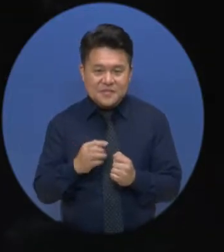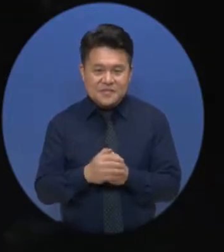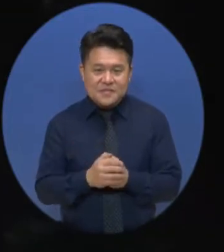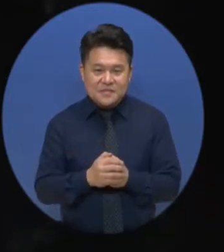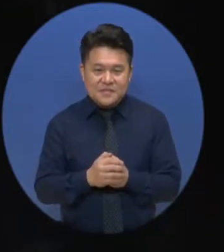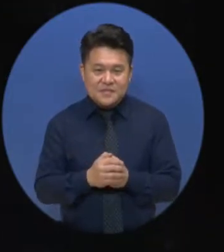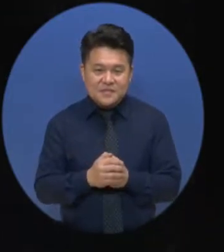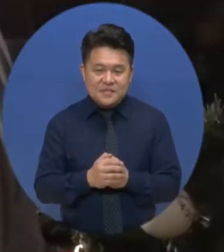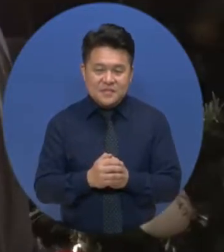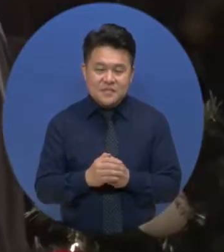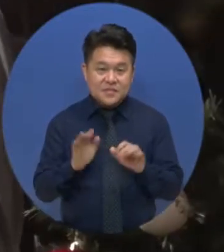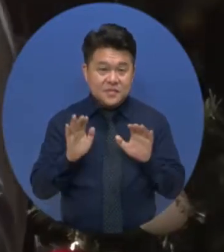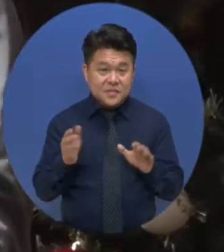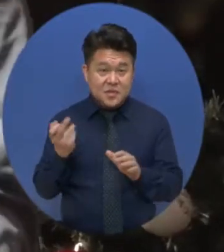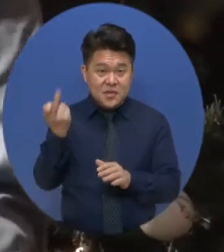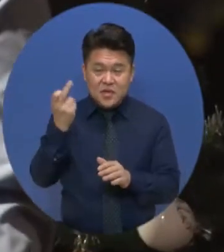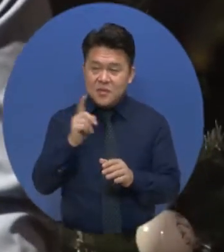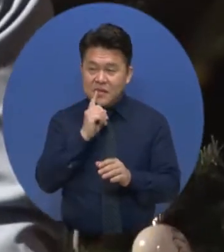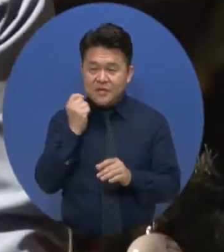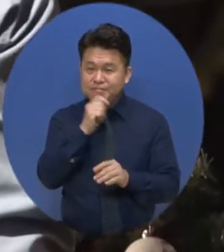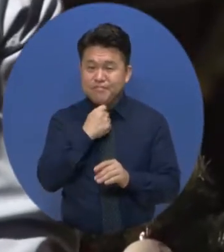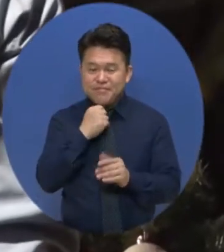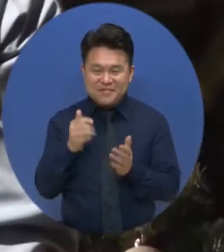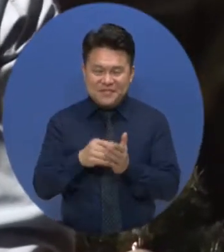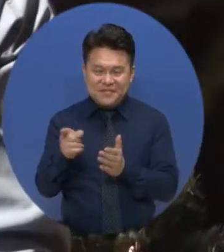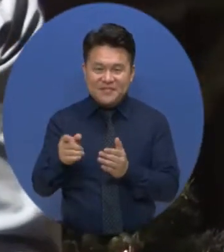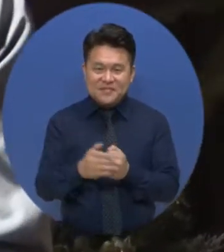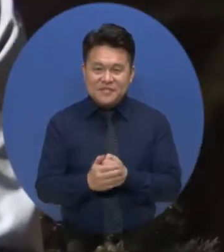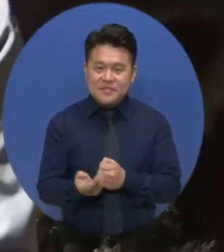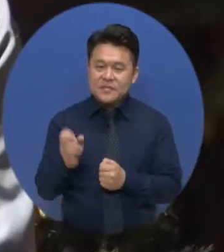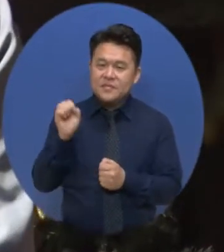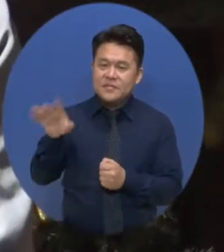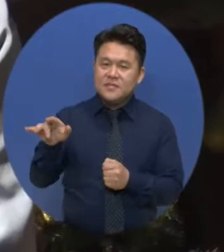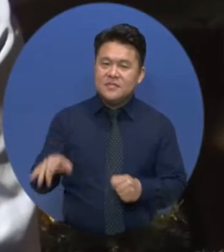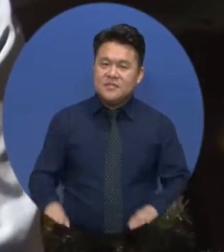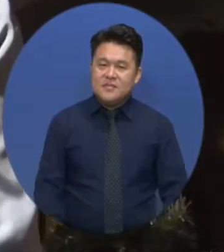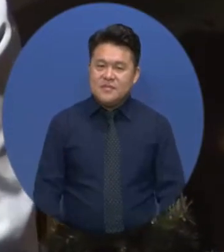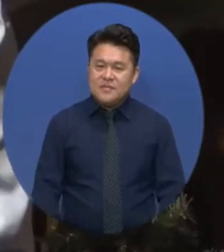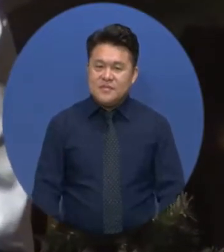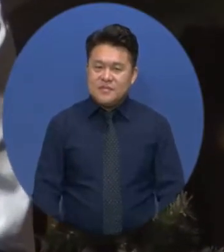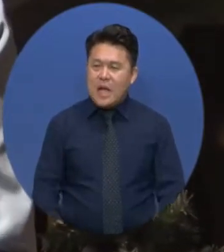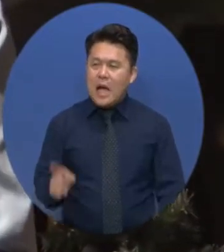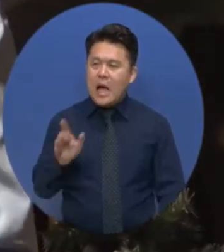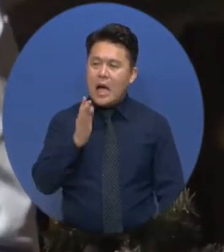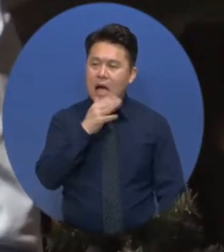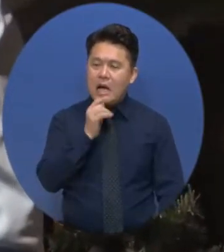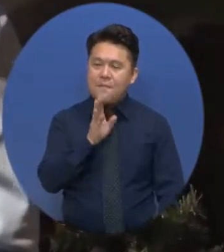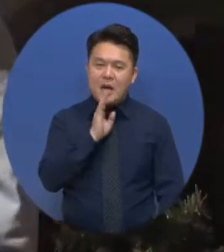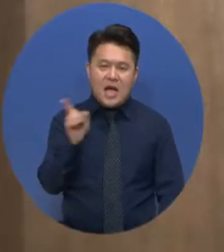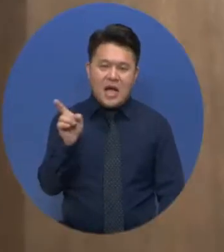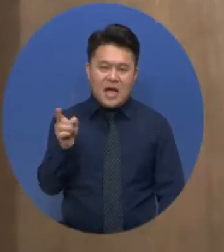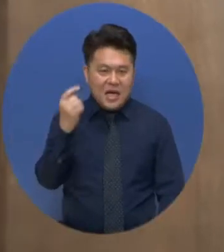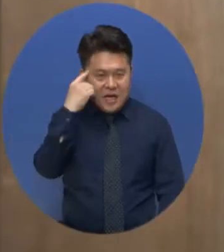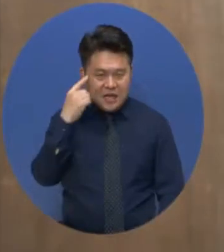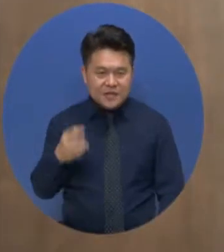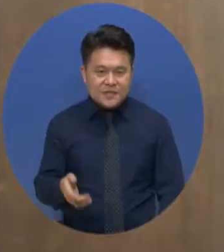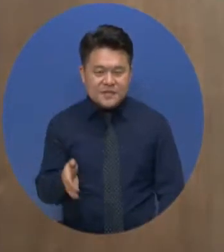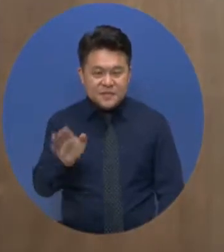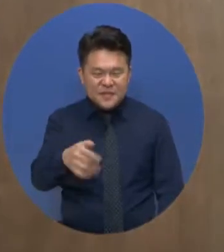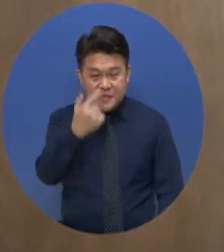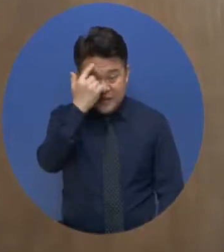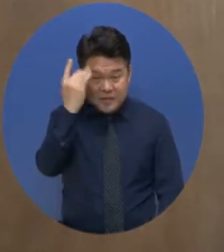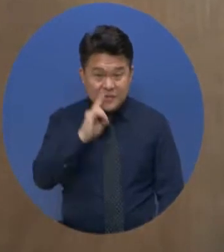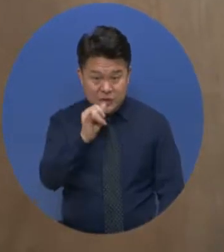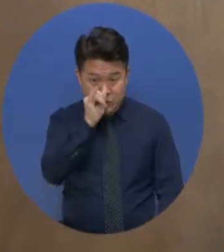할머니는 조용해졌는데 전, 전 그걸 보고서 아 저거다 했죠. 근데 옛말에